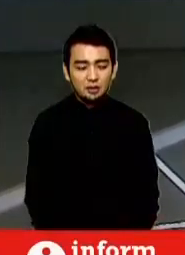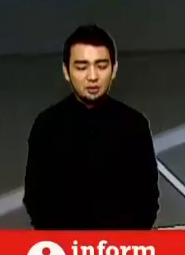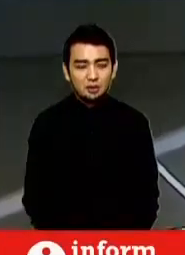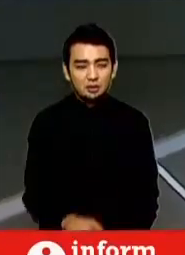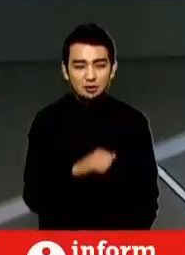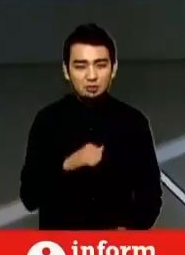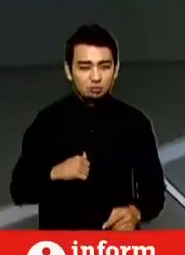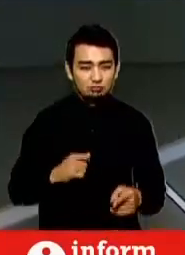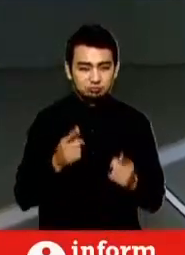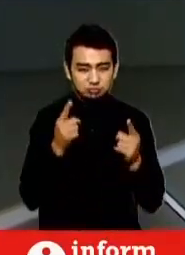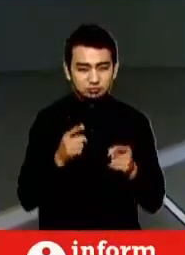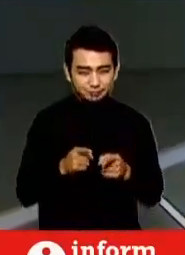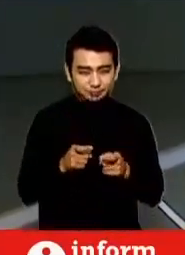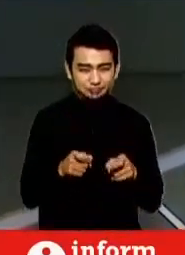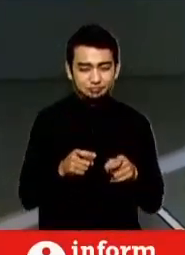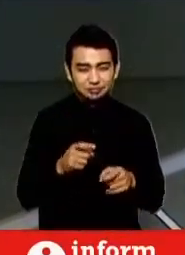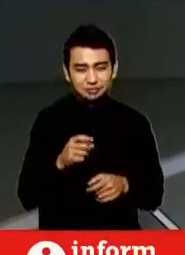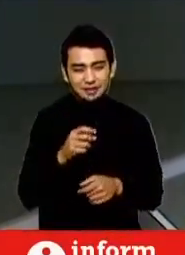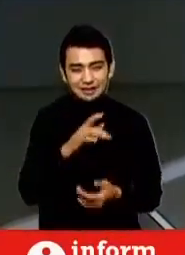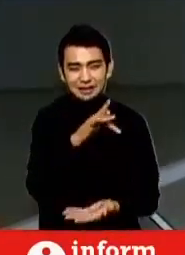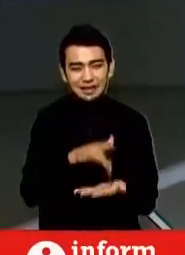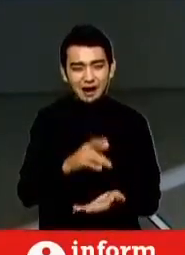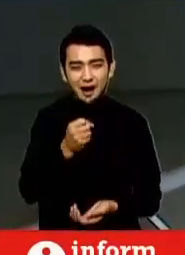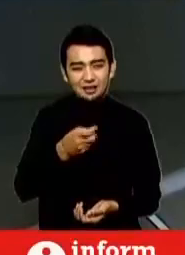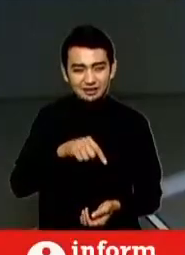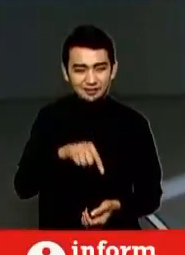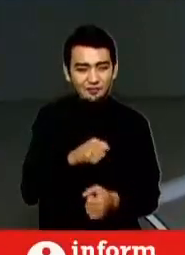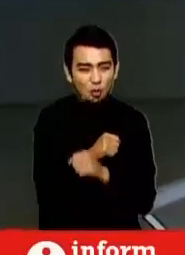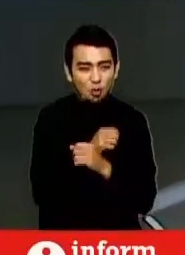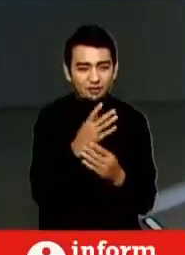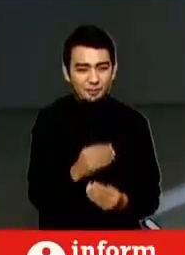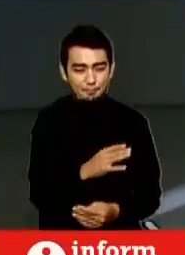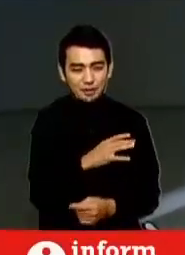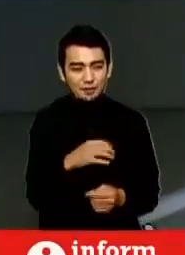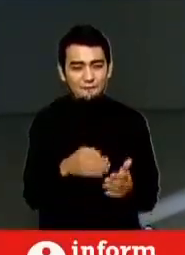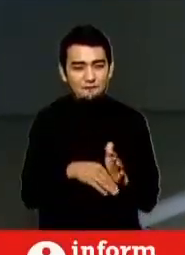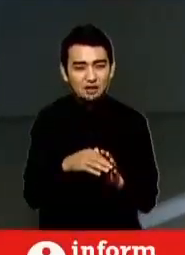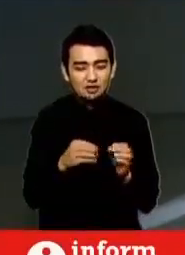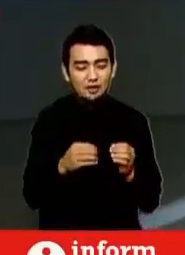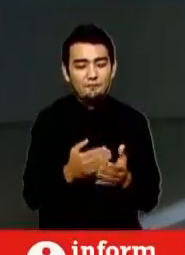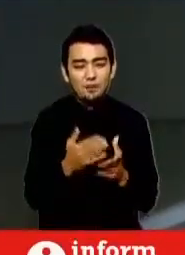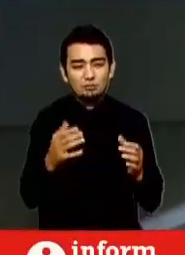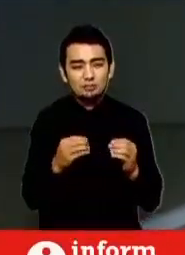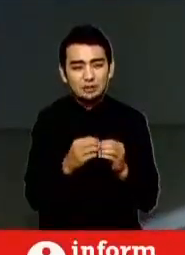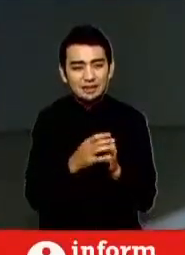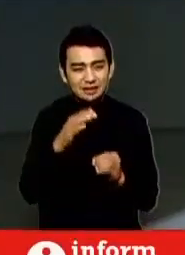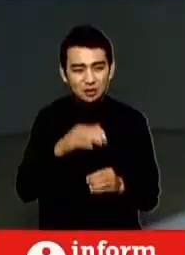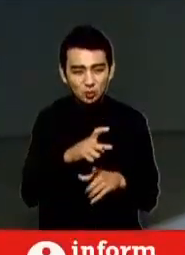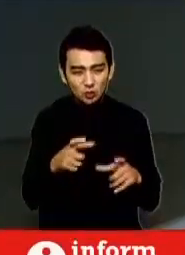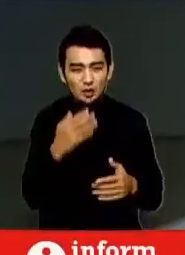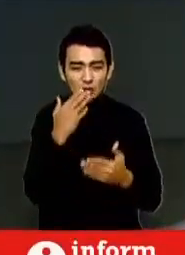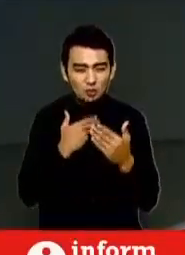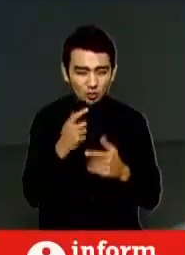Самое крупное беговое соревнование в Центральной Азии прошло в эти выходные. Свыше 15 тысяч спортсменов и любителей бега